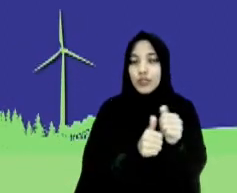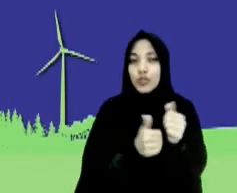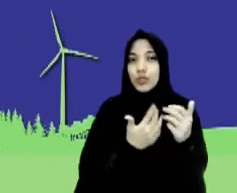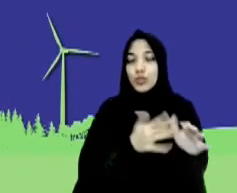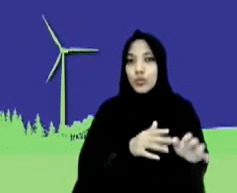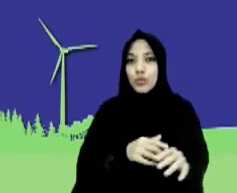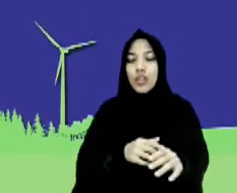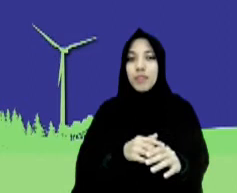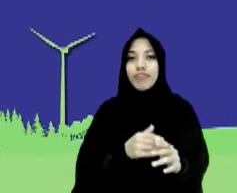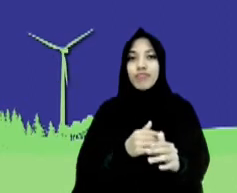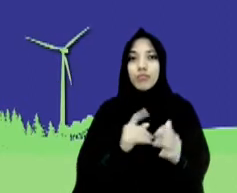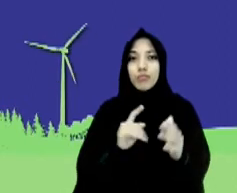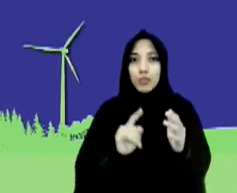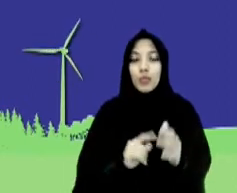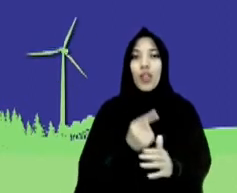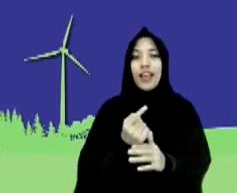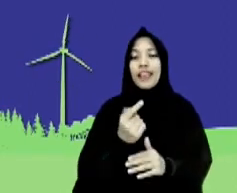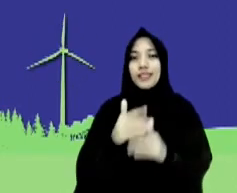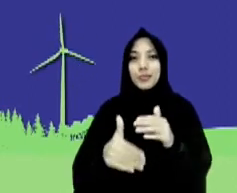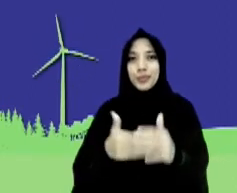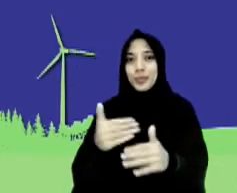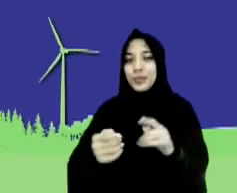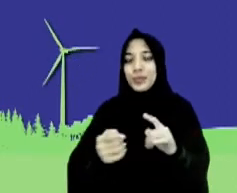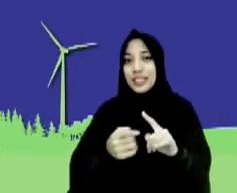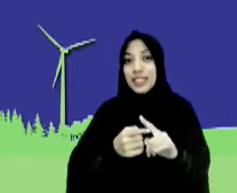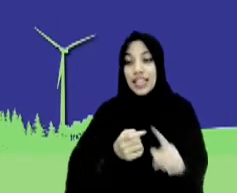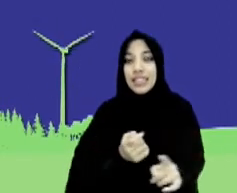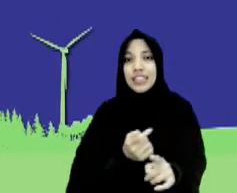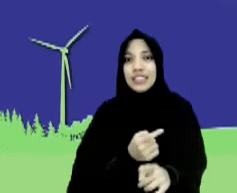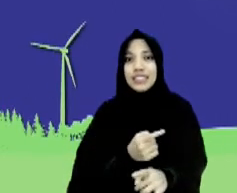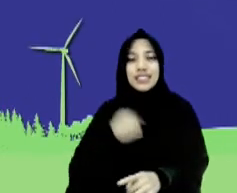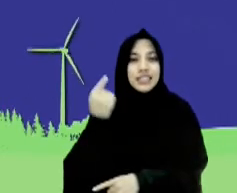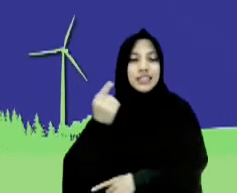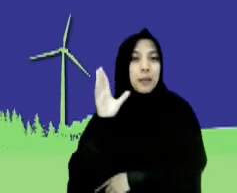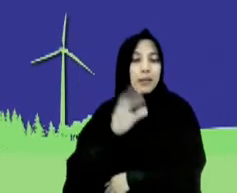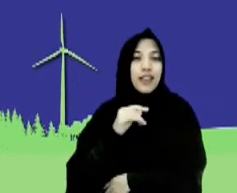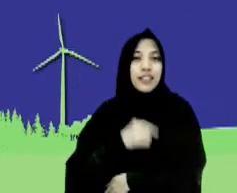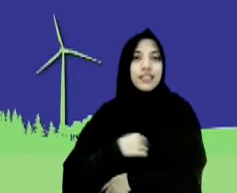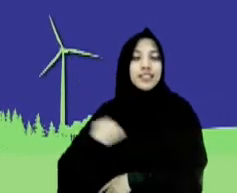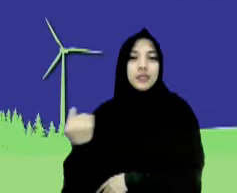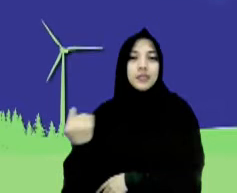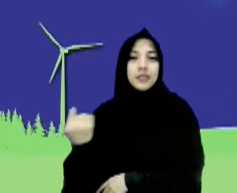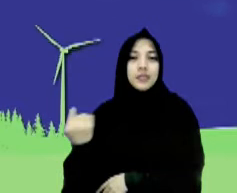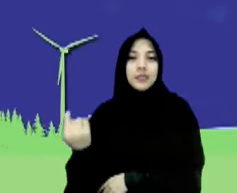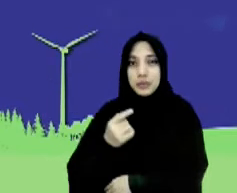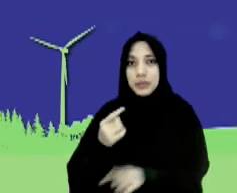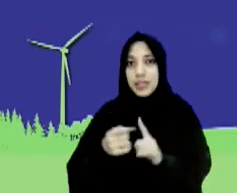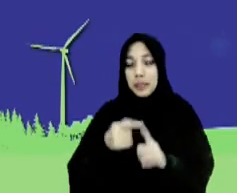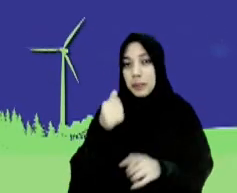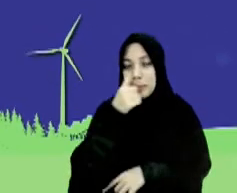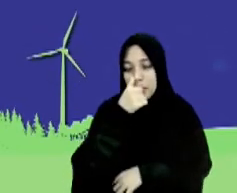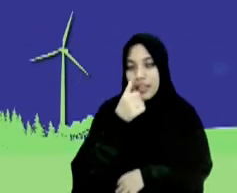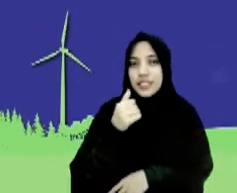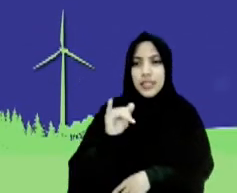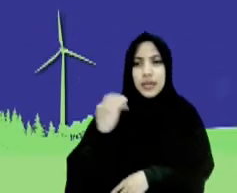diterapkan setidaknya from their own eh daily lives up to a point Di mana mereka akhirnya mengerti